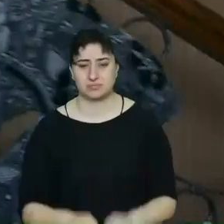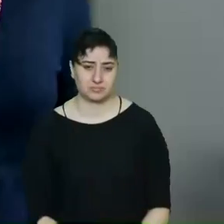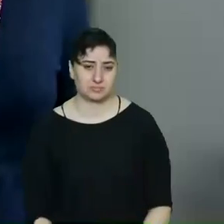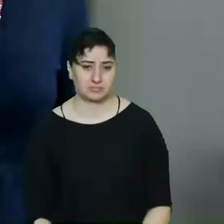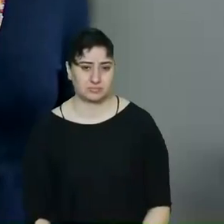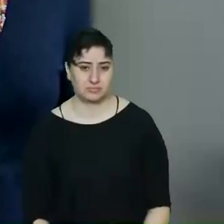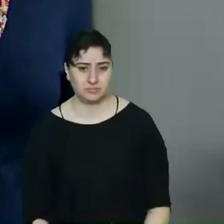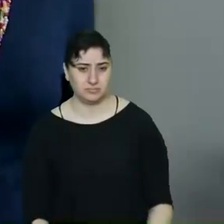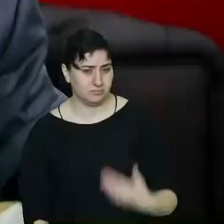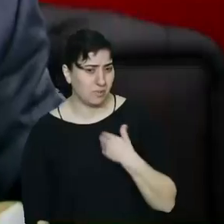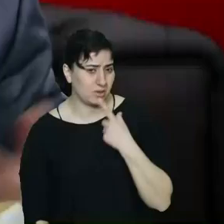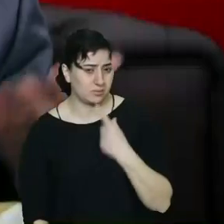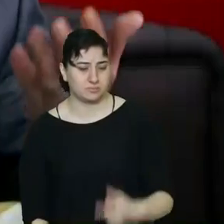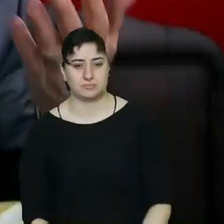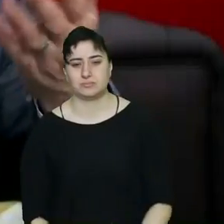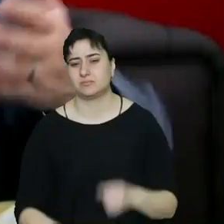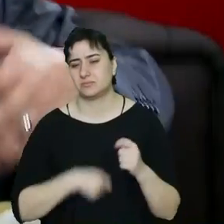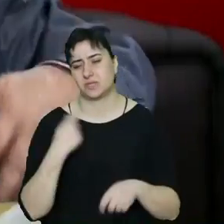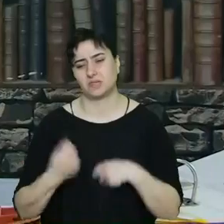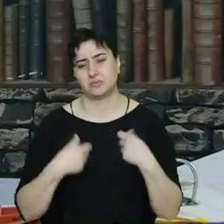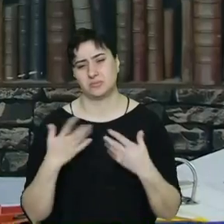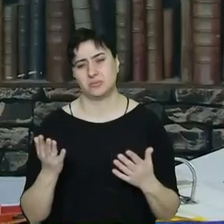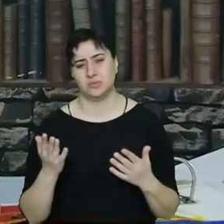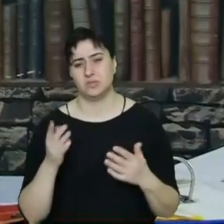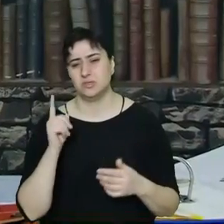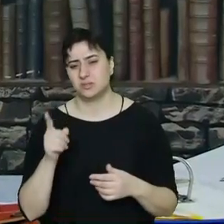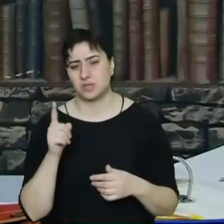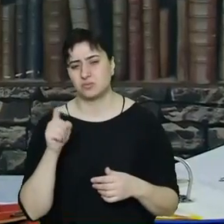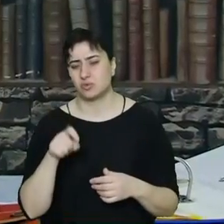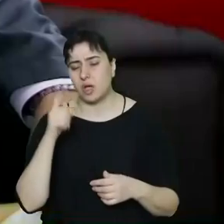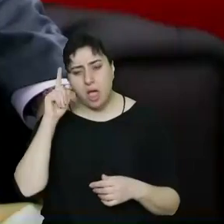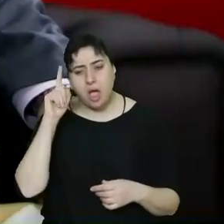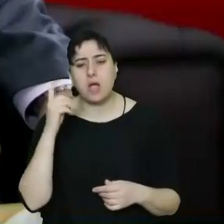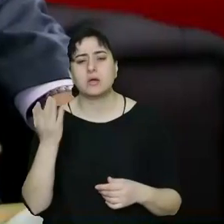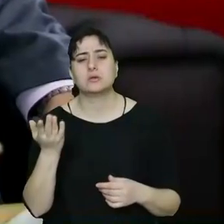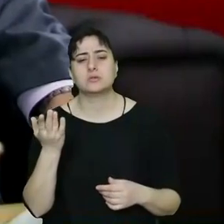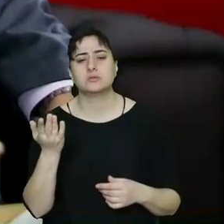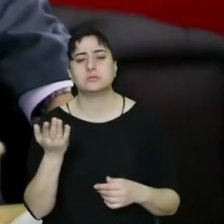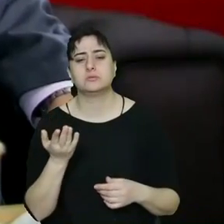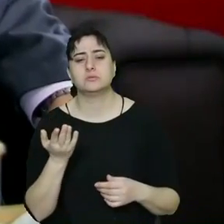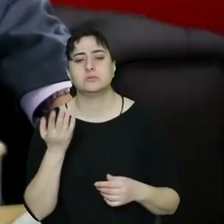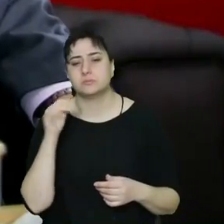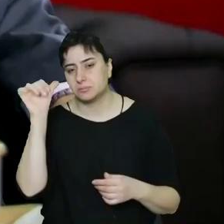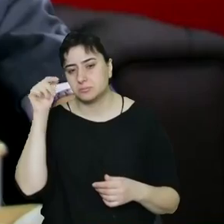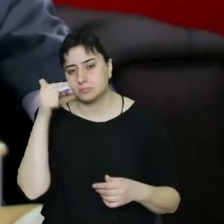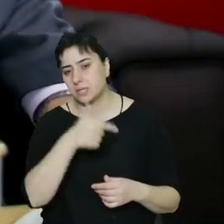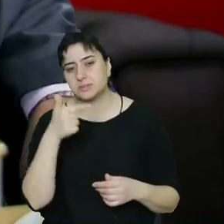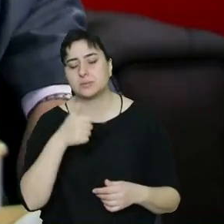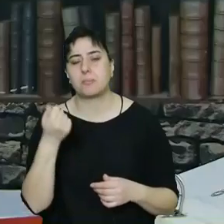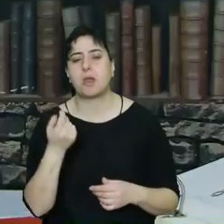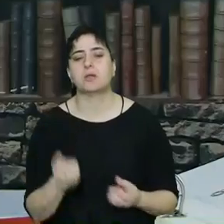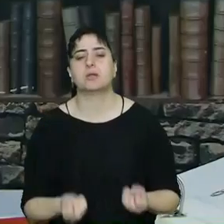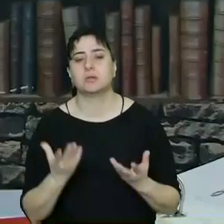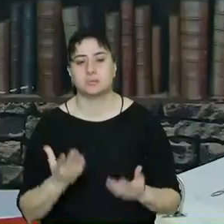geldi. Ha, bana dedi. Saçmalama Sarp. Sen bu manteliteyle Senin dört çekerin benzin parasını dahi